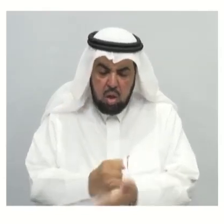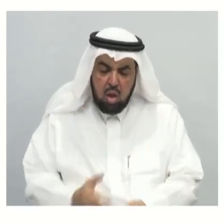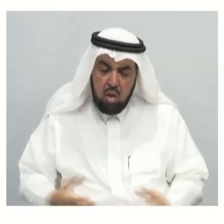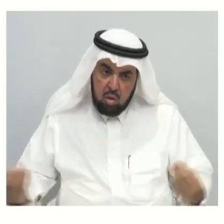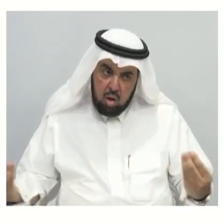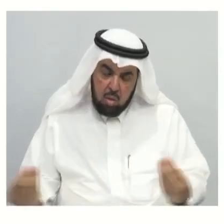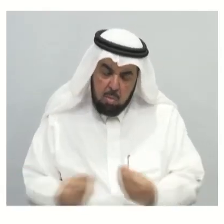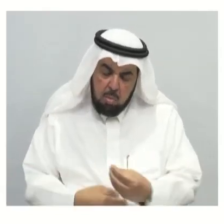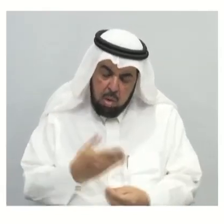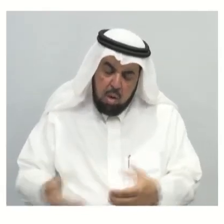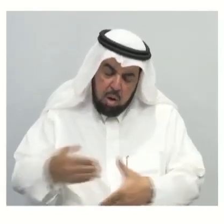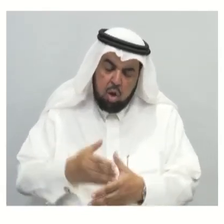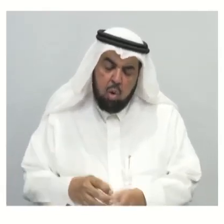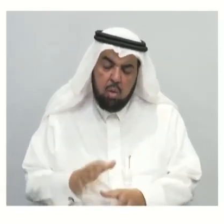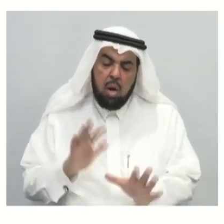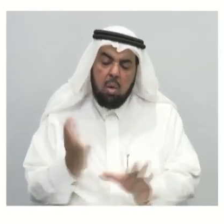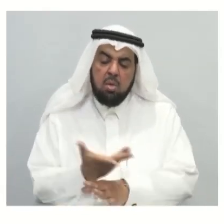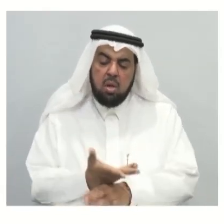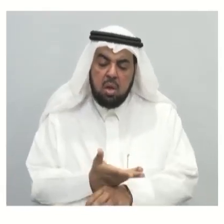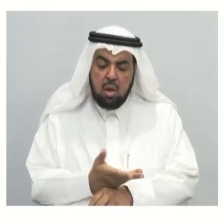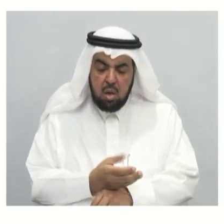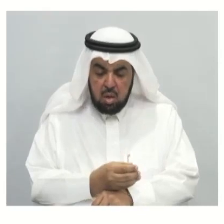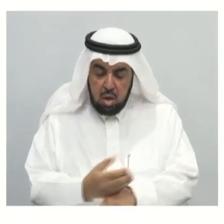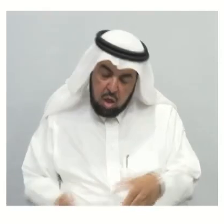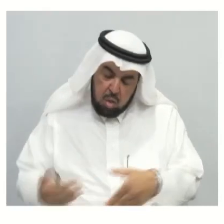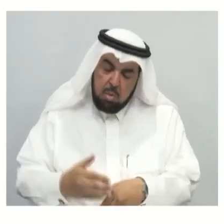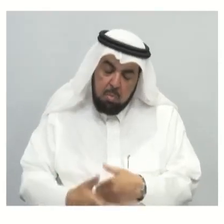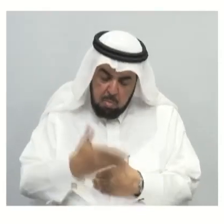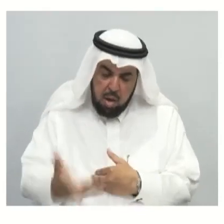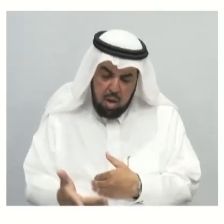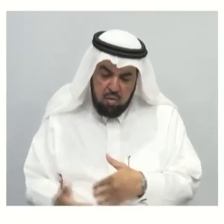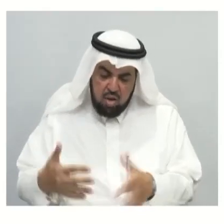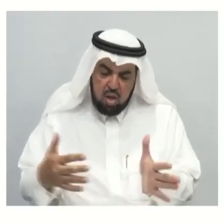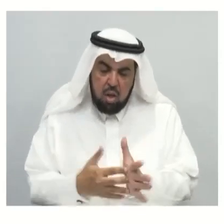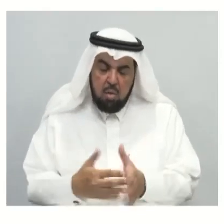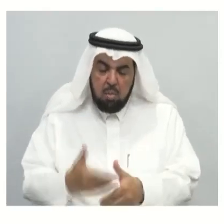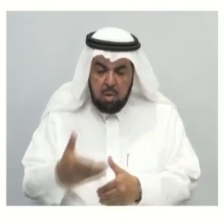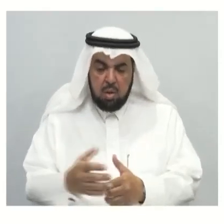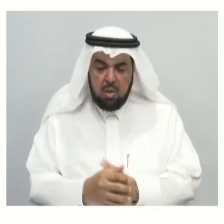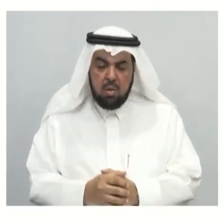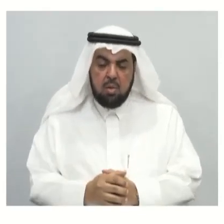الدول العربيه الخش التي انضمت الى الجامعه